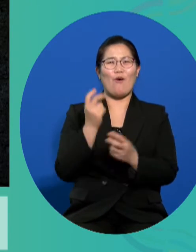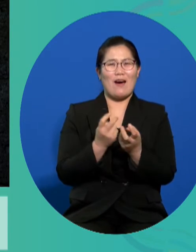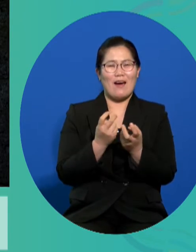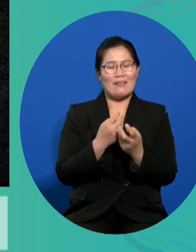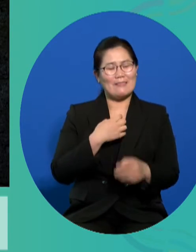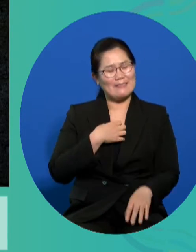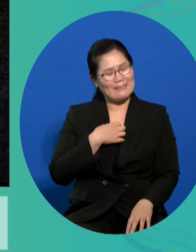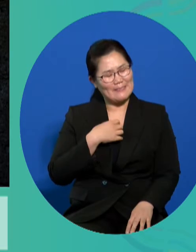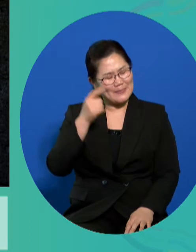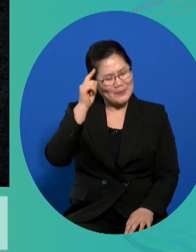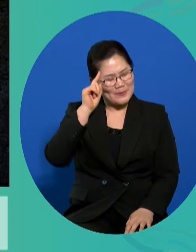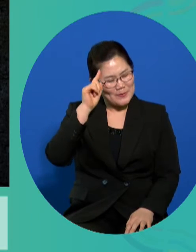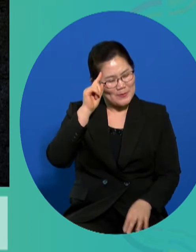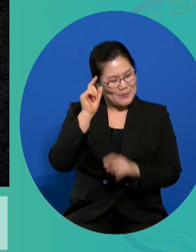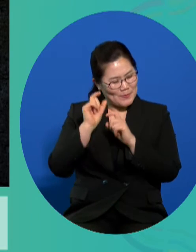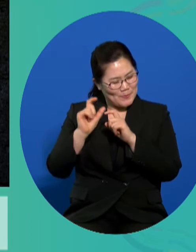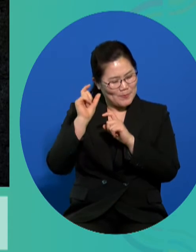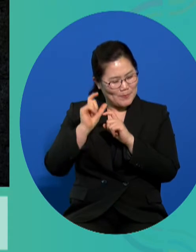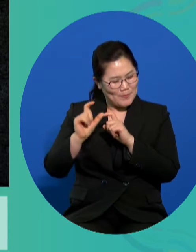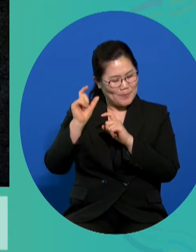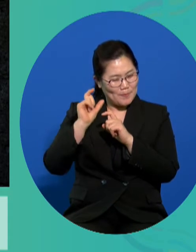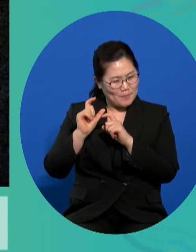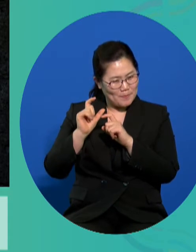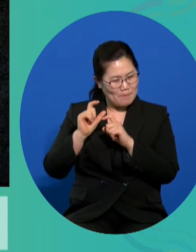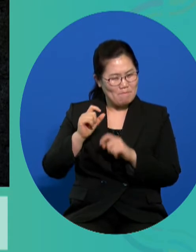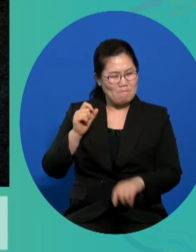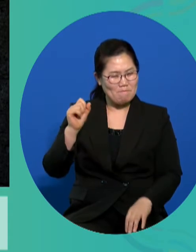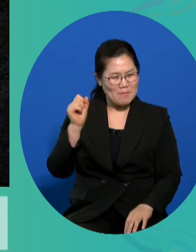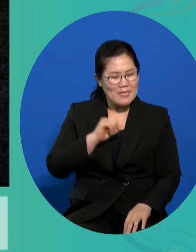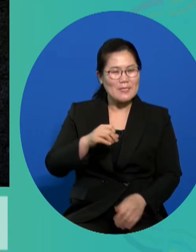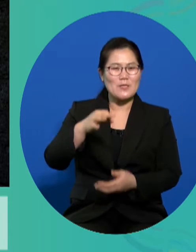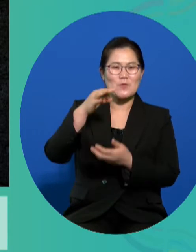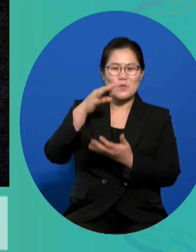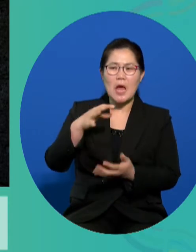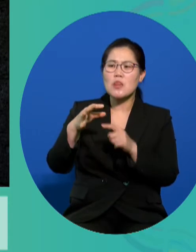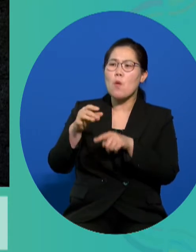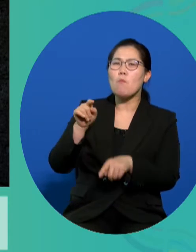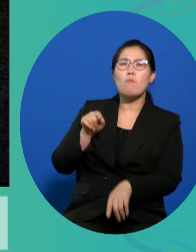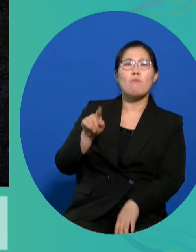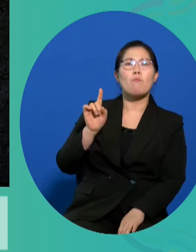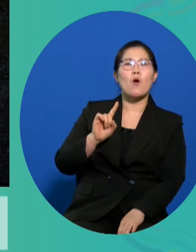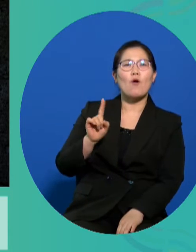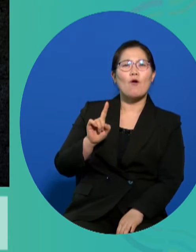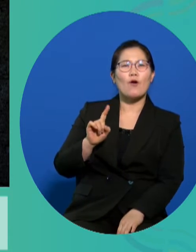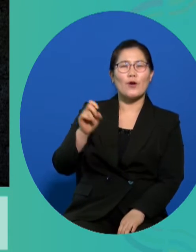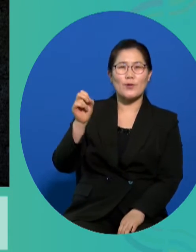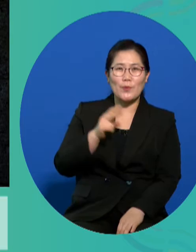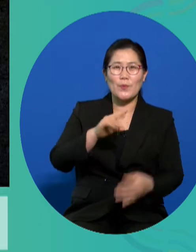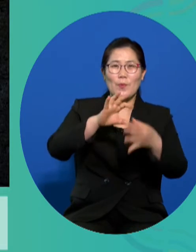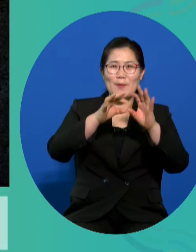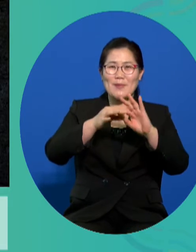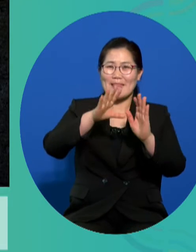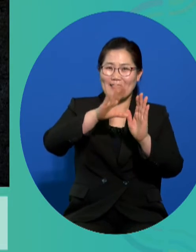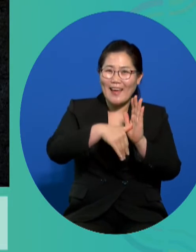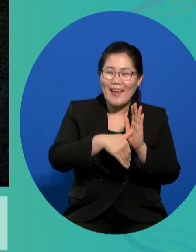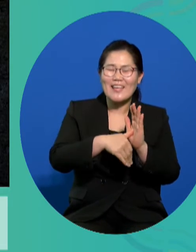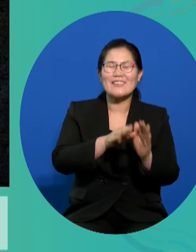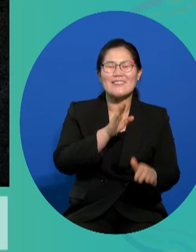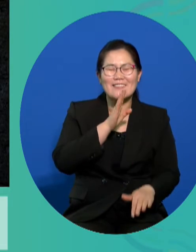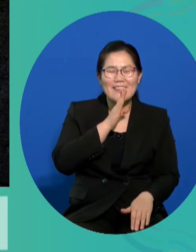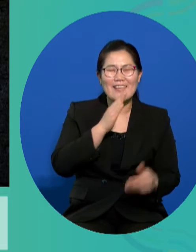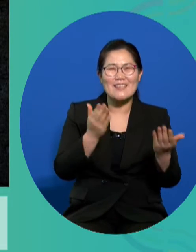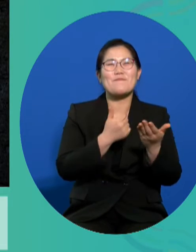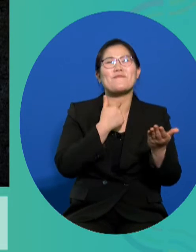한 끝에 그럼 유산의 팩트가 뭔지, 현장에 있었던 이야기들, 그리고 그 실